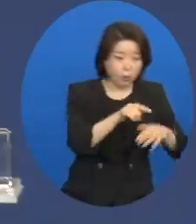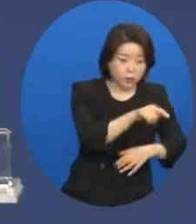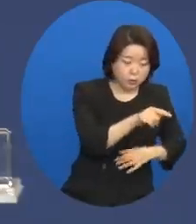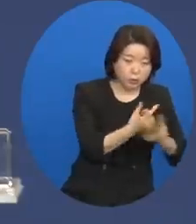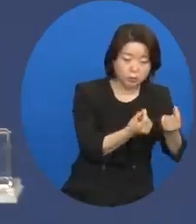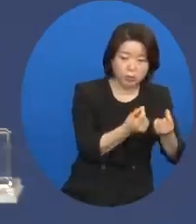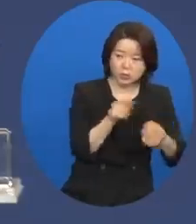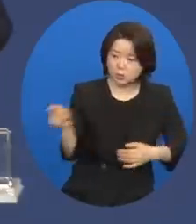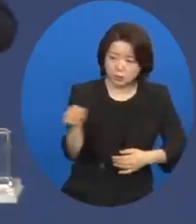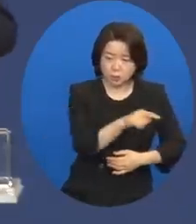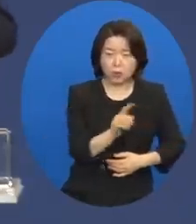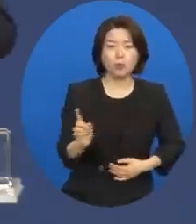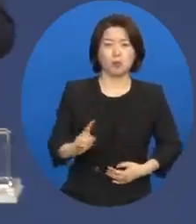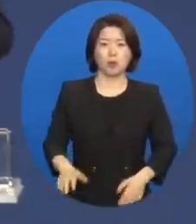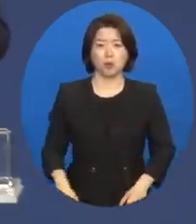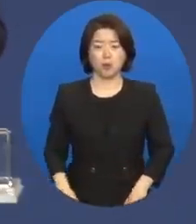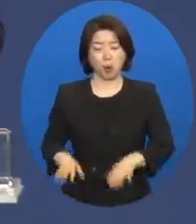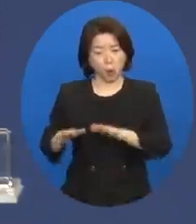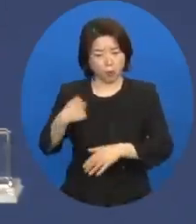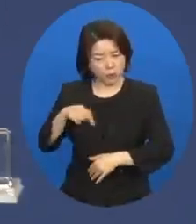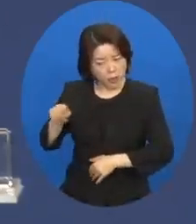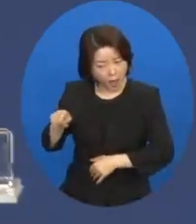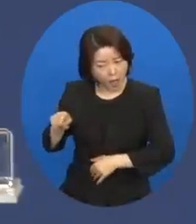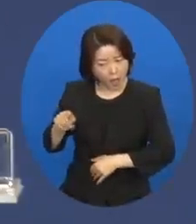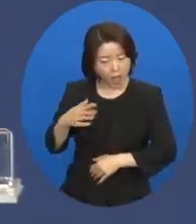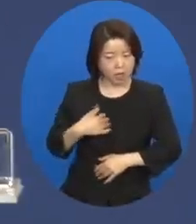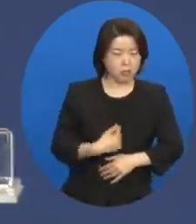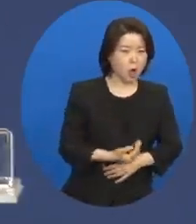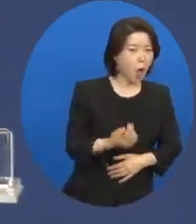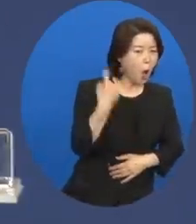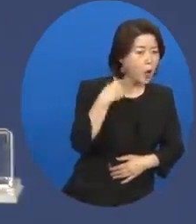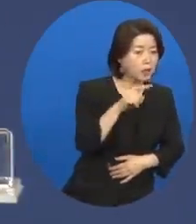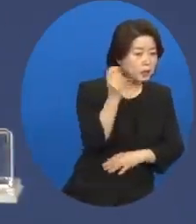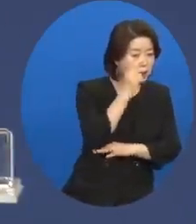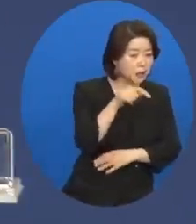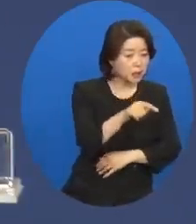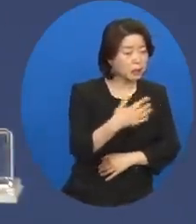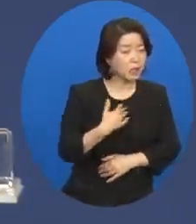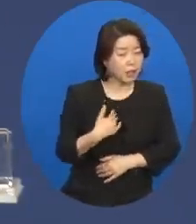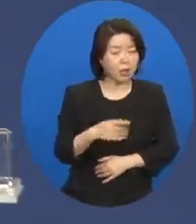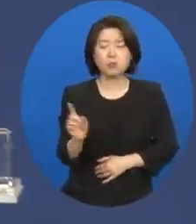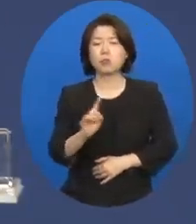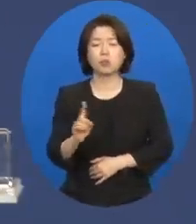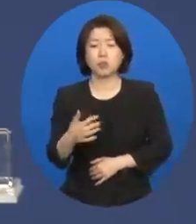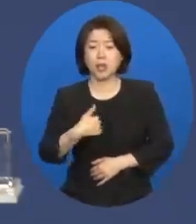편이야? 오늘은 이런 사람이 내가 나야? 아니면 흔들리는 바로 그게 나야?